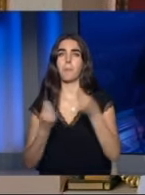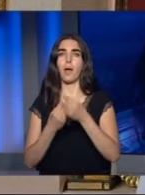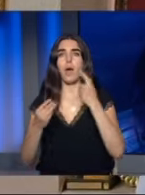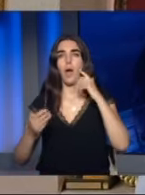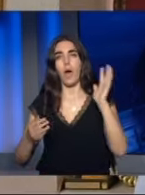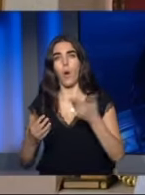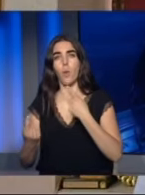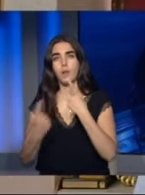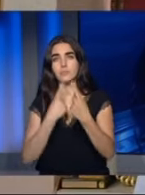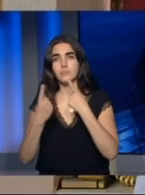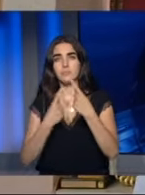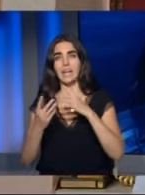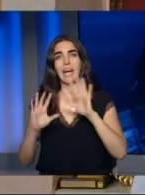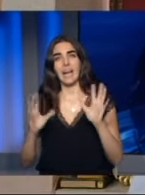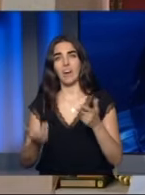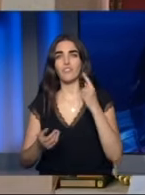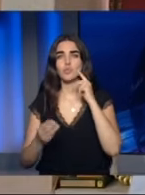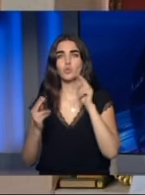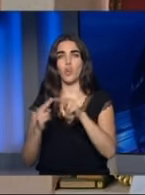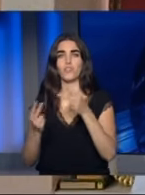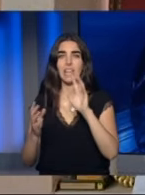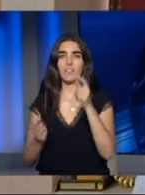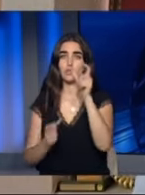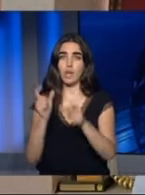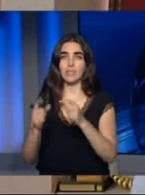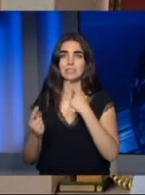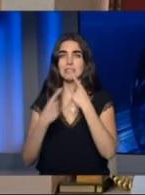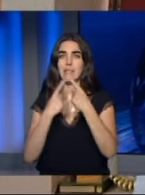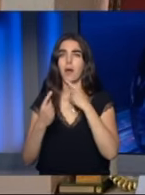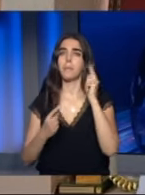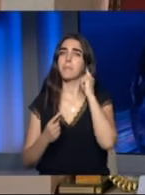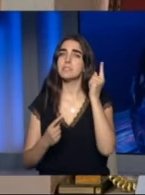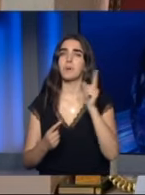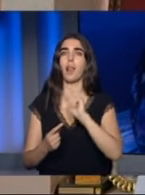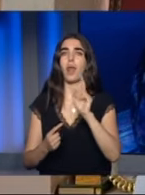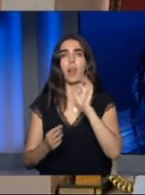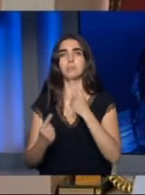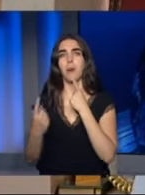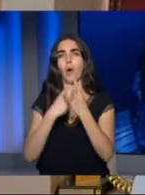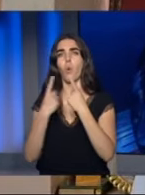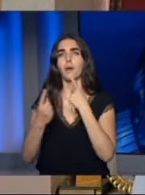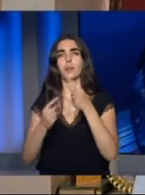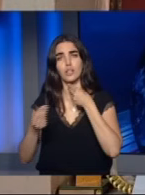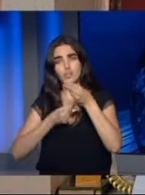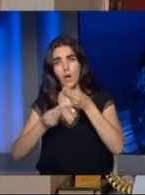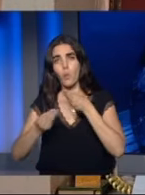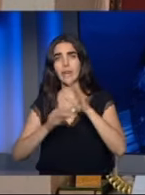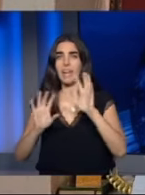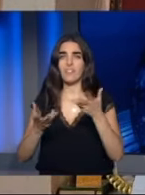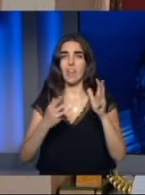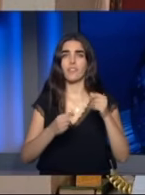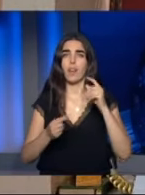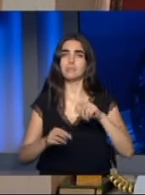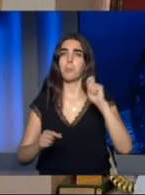لودري محاولا قدر الامكان تقريب وجهه النظر باي بغض النظر عن اي صيغه لا نتكلم